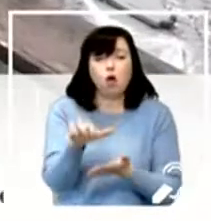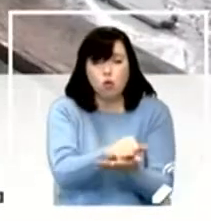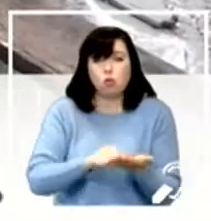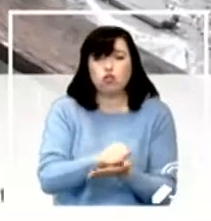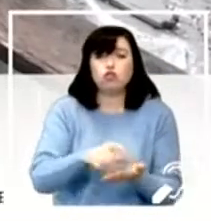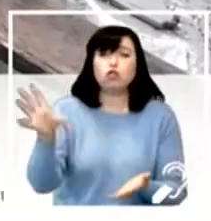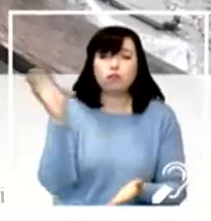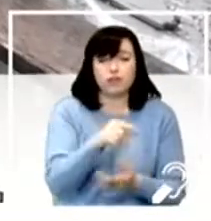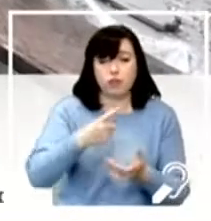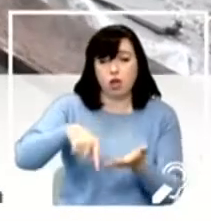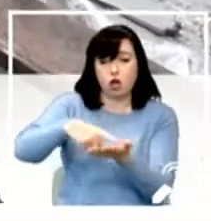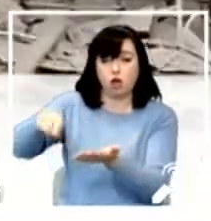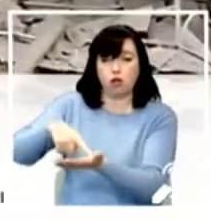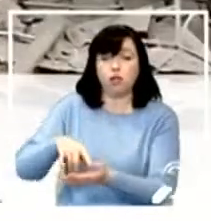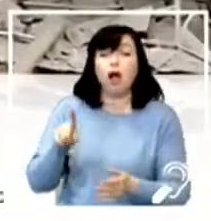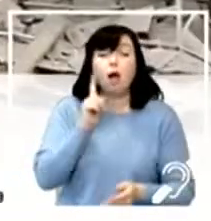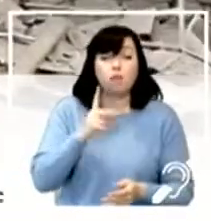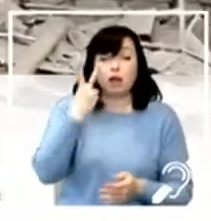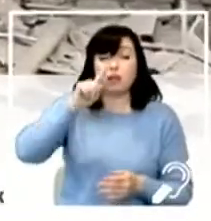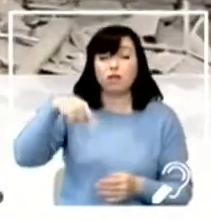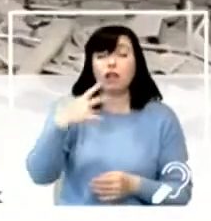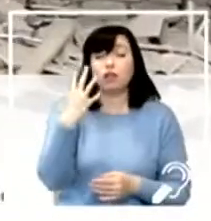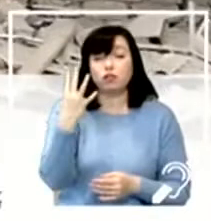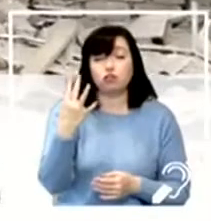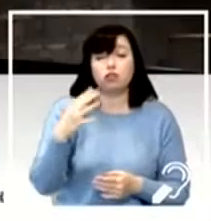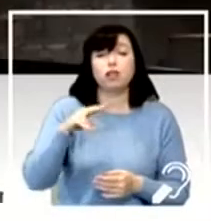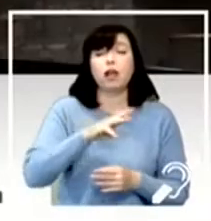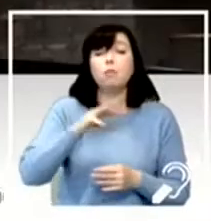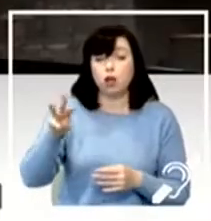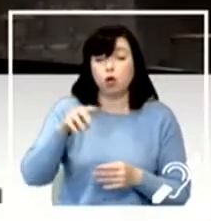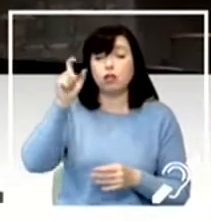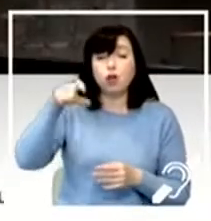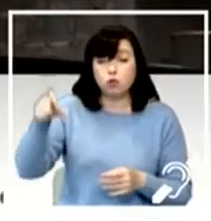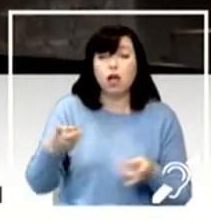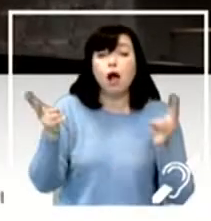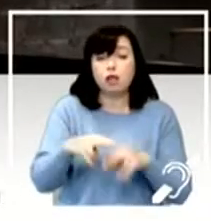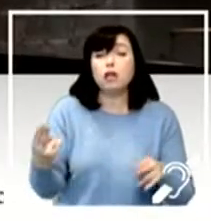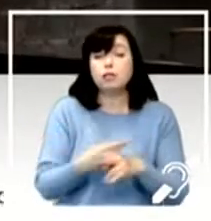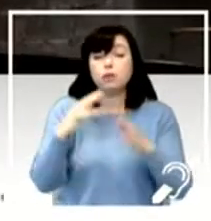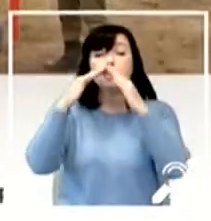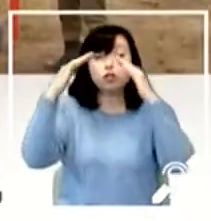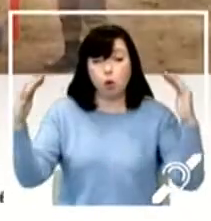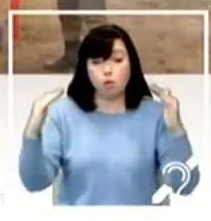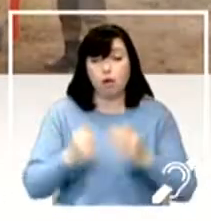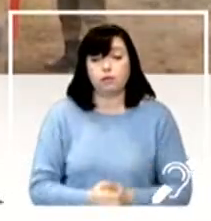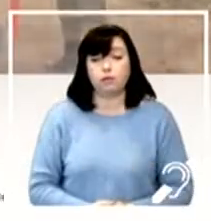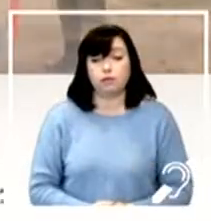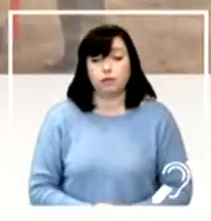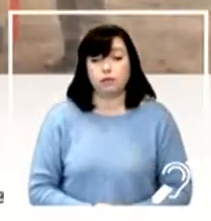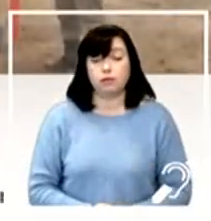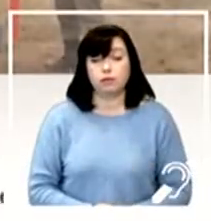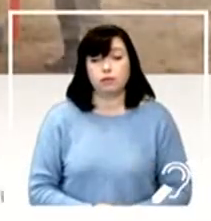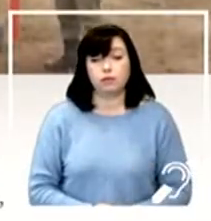totală a orașelor. Până acum, 2,4 milioane de ucraineni au rămas fără locuințe din cauza atacurilor rușilor.